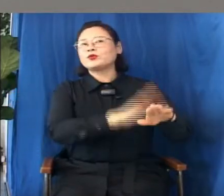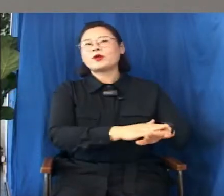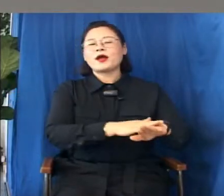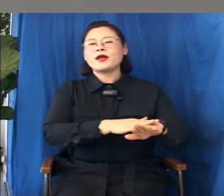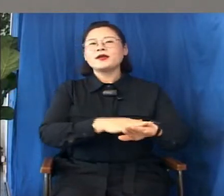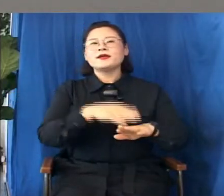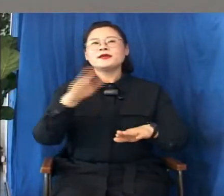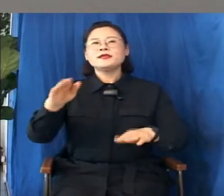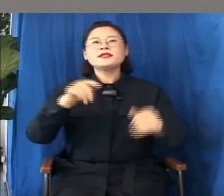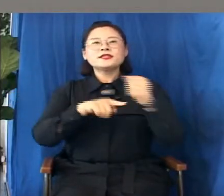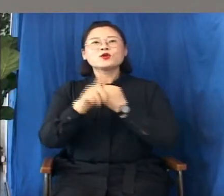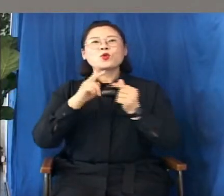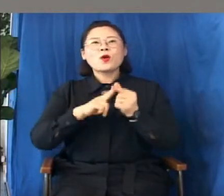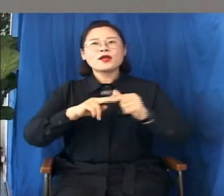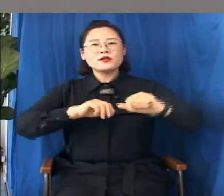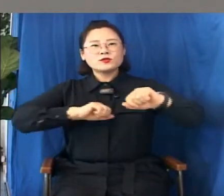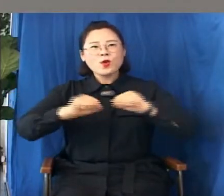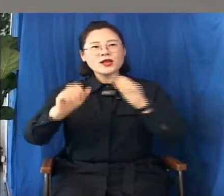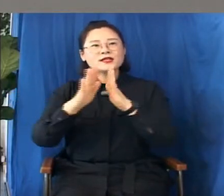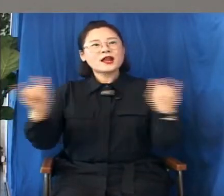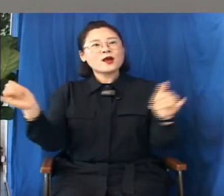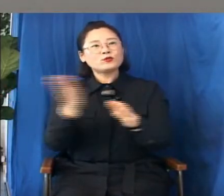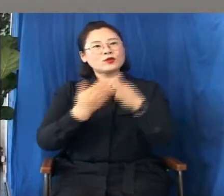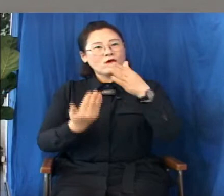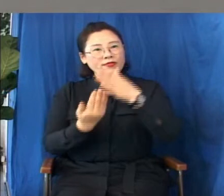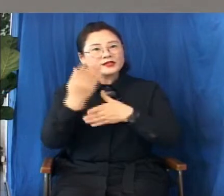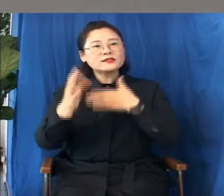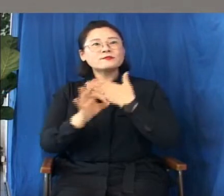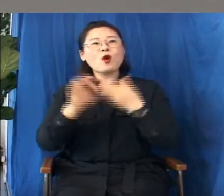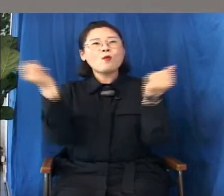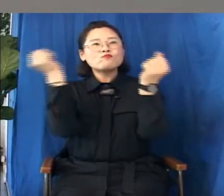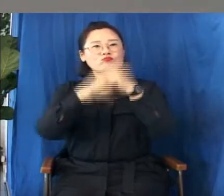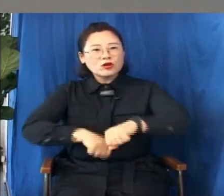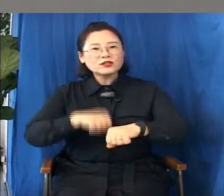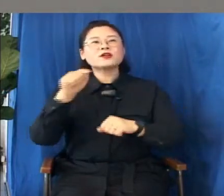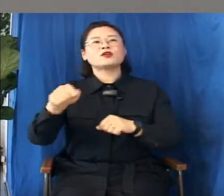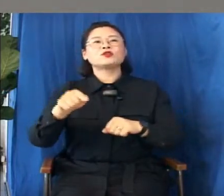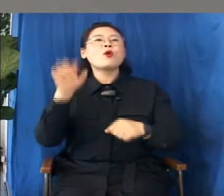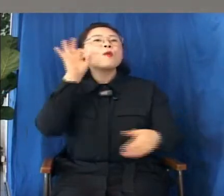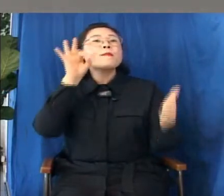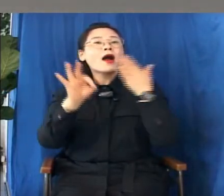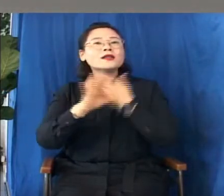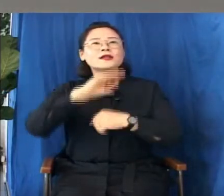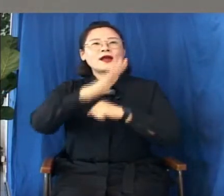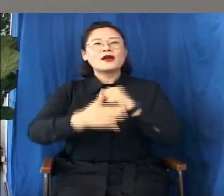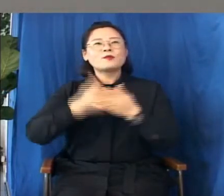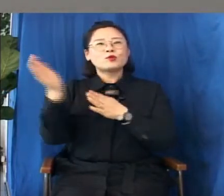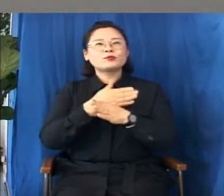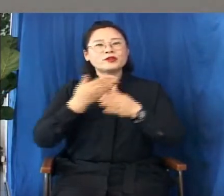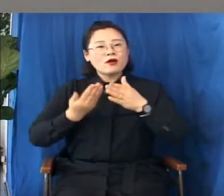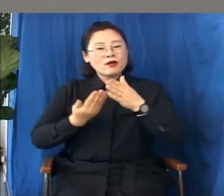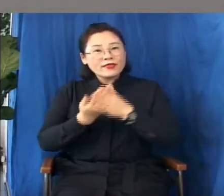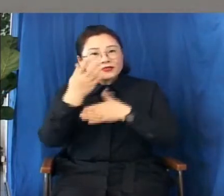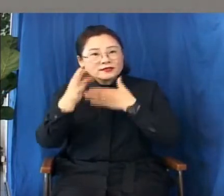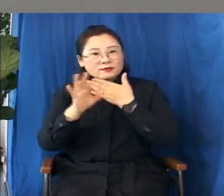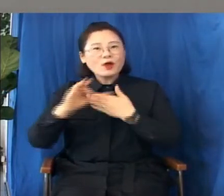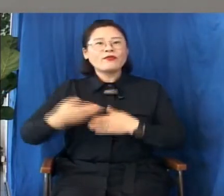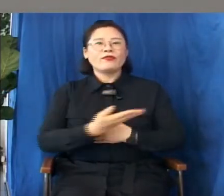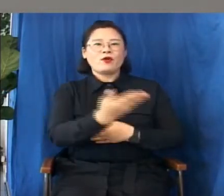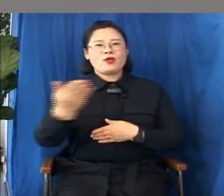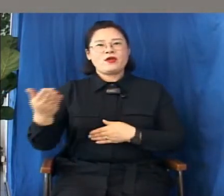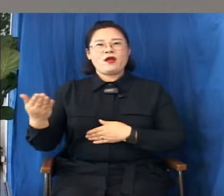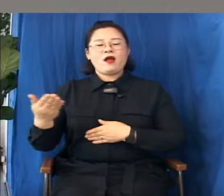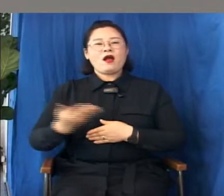사상과 이 소행이 사람으로부터 났으면 무너질 것이요 만일 하나님께로부터 났으면 너희가